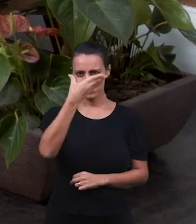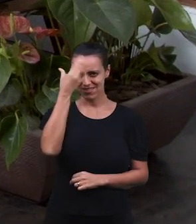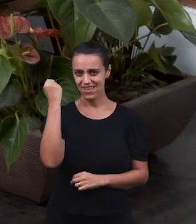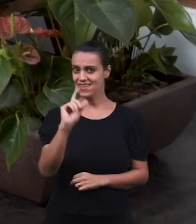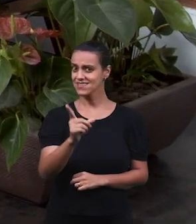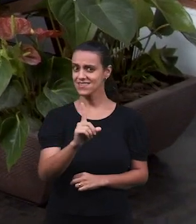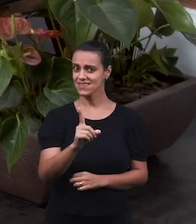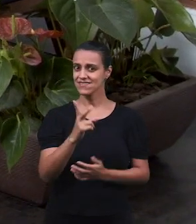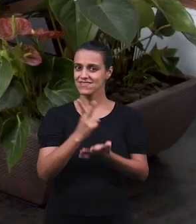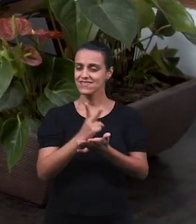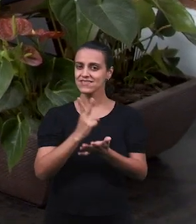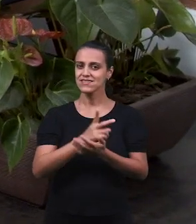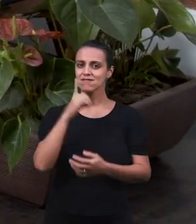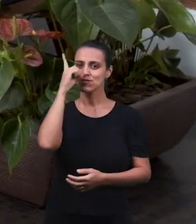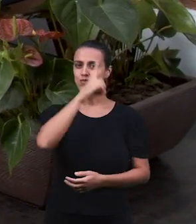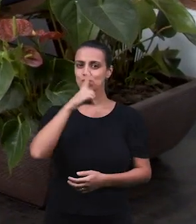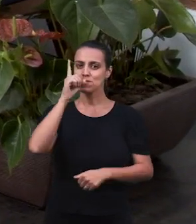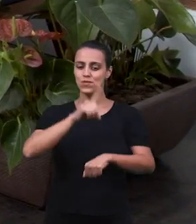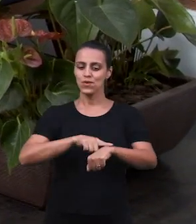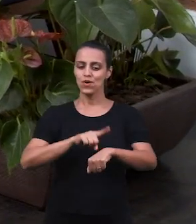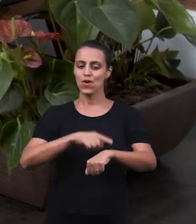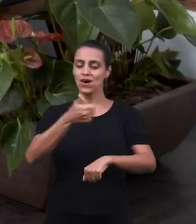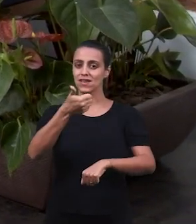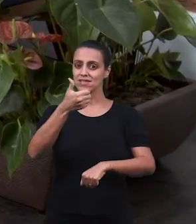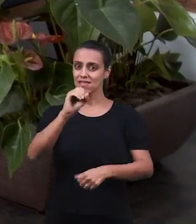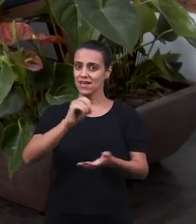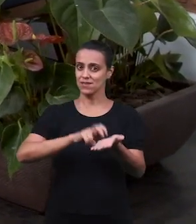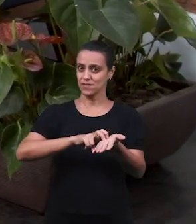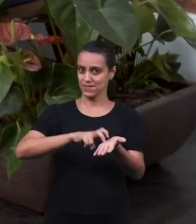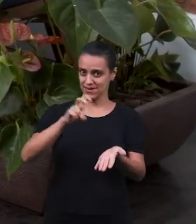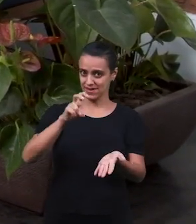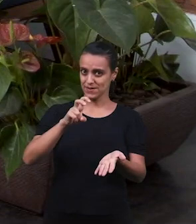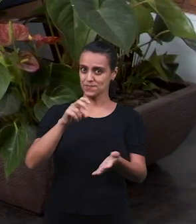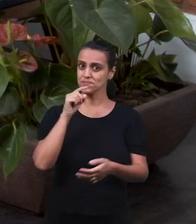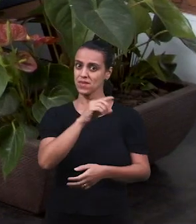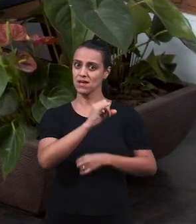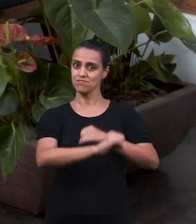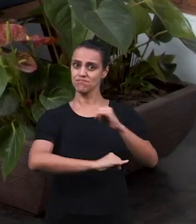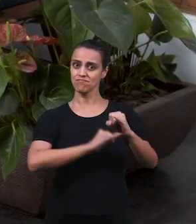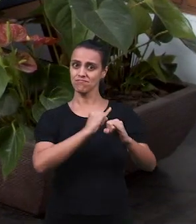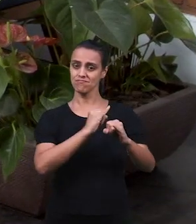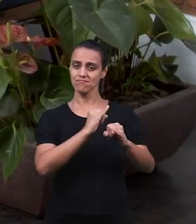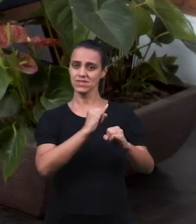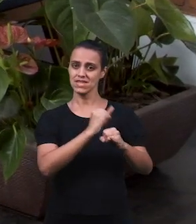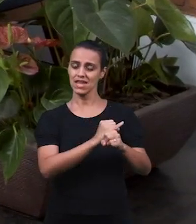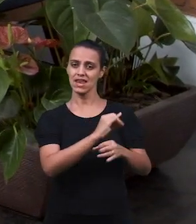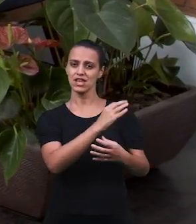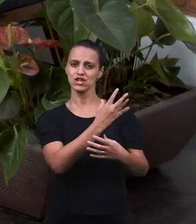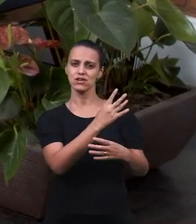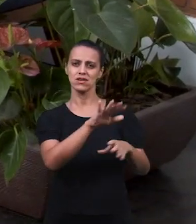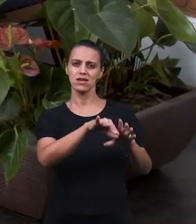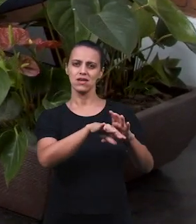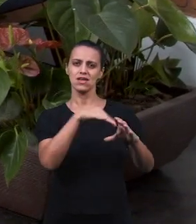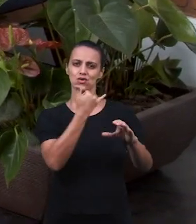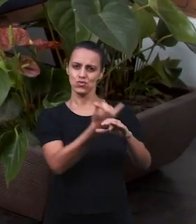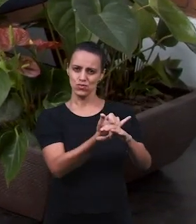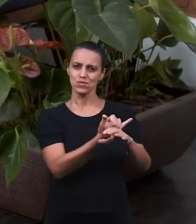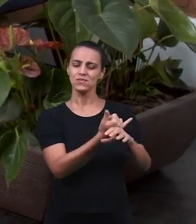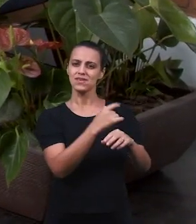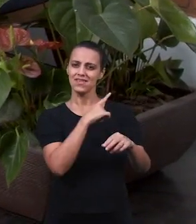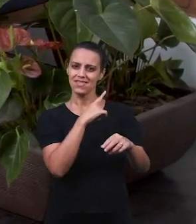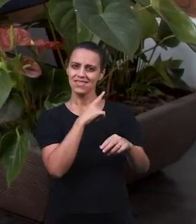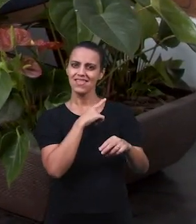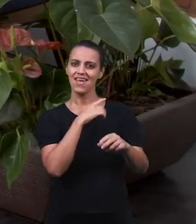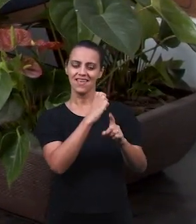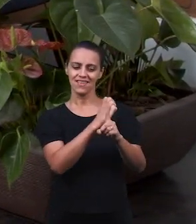pas, tous les dimanches à 10h du matin, au canal de l'Église chrétienne Maranatha sur YouTube, vous assistez à l'école